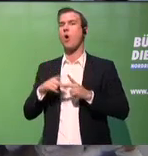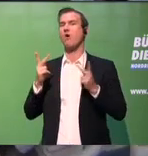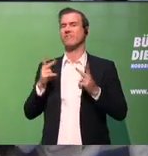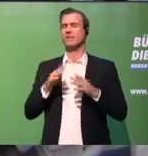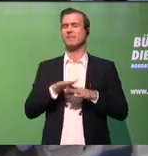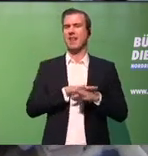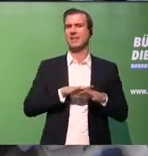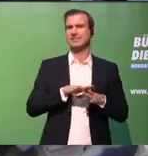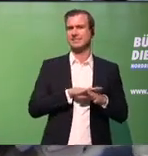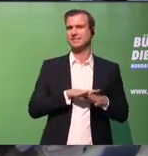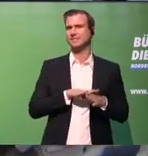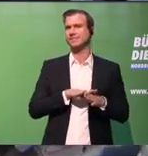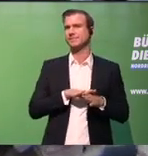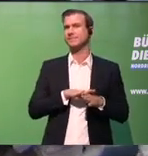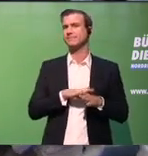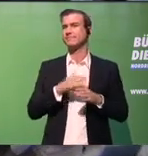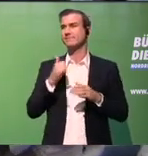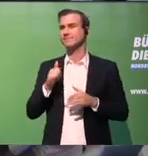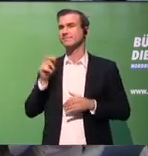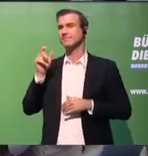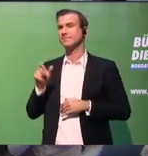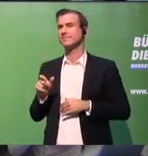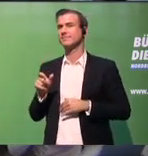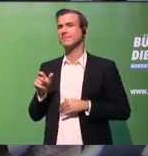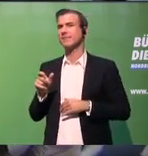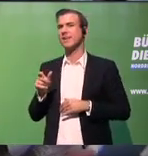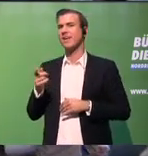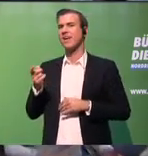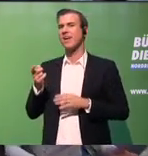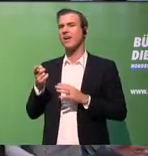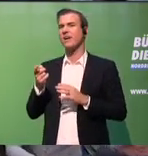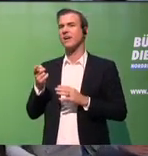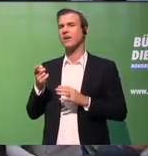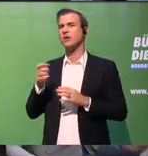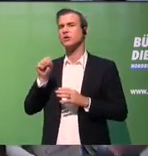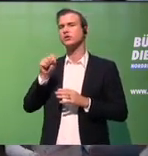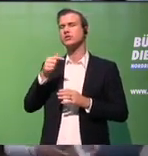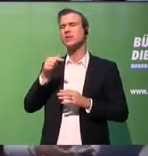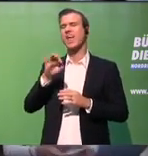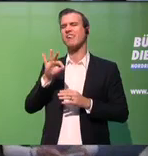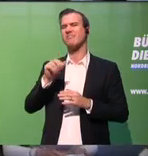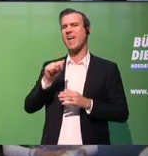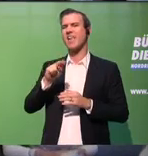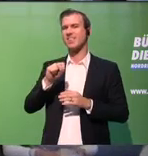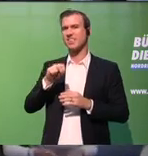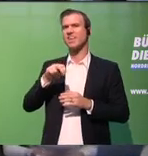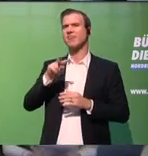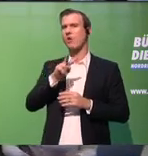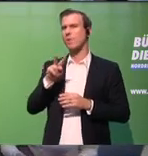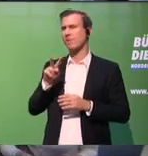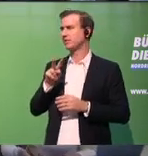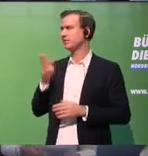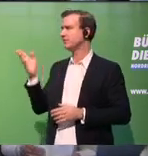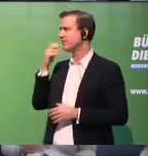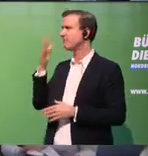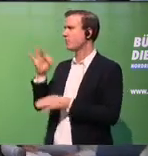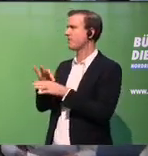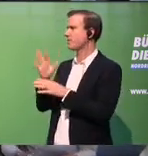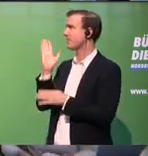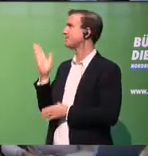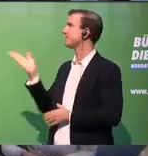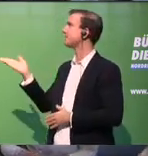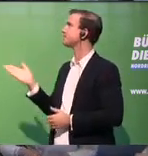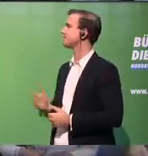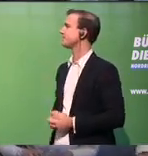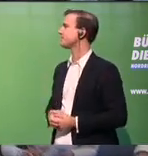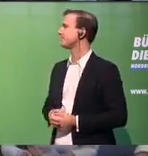Platz ist die von Stefan Volpert. Stefan, du hast 5 Minuten, dich hier vorne der Versammlung zu präsentieren.